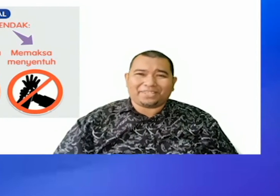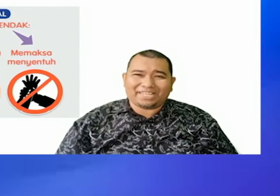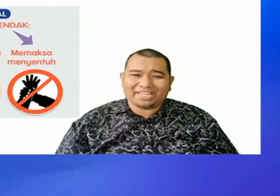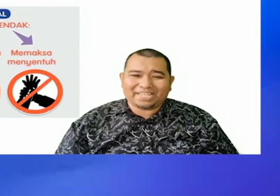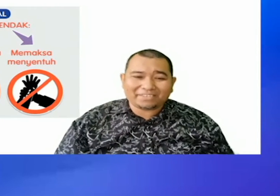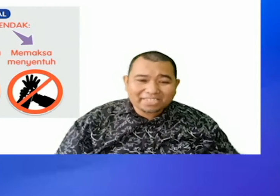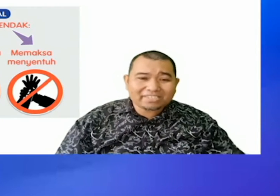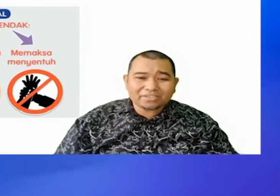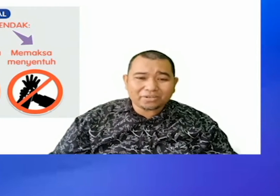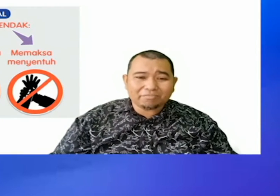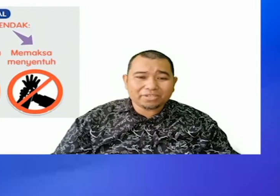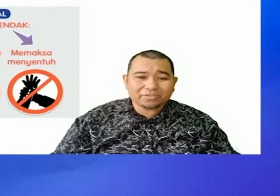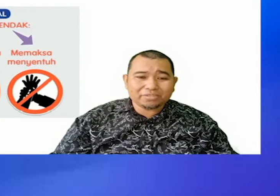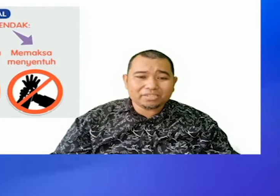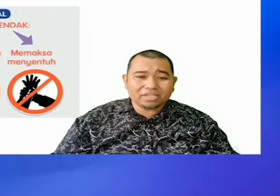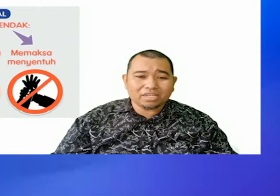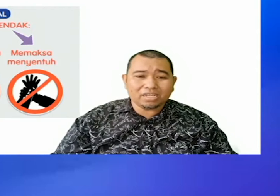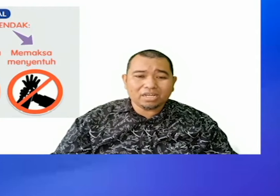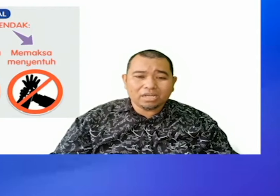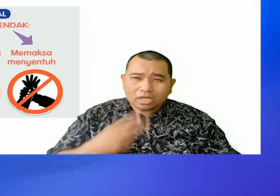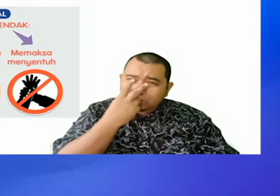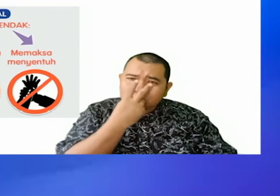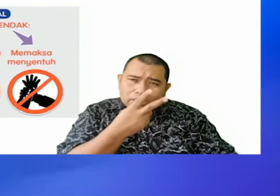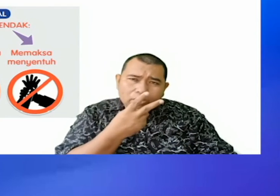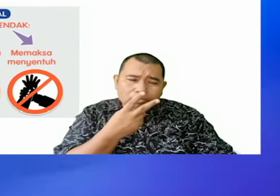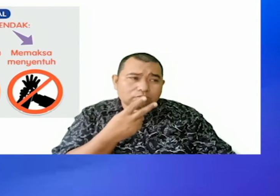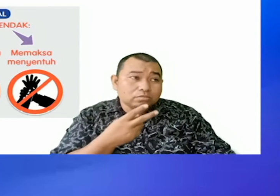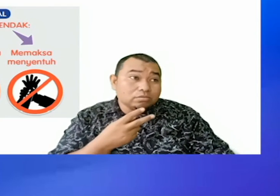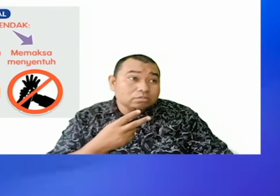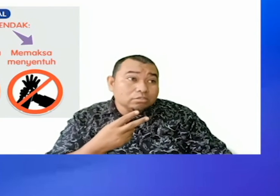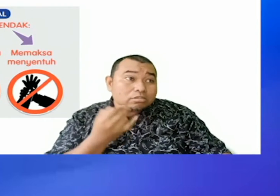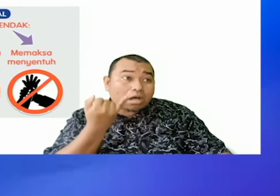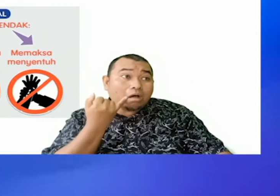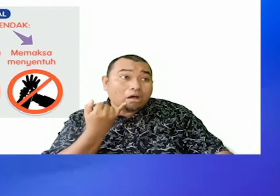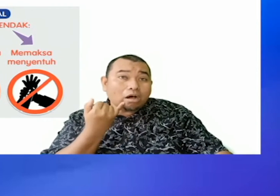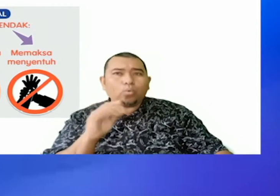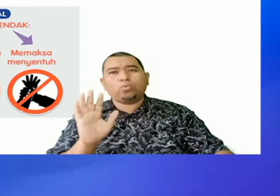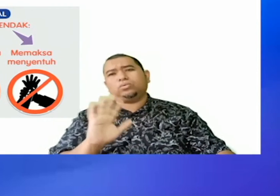faham? Okey, kita tengok gambar yang kedua. Diorang lihat.